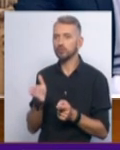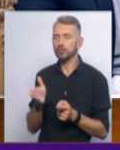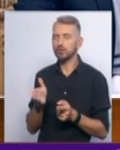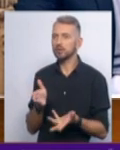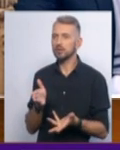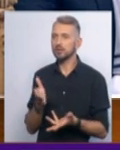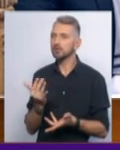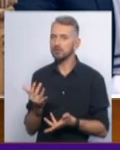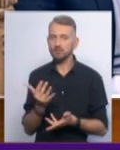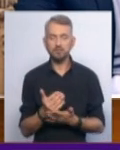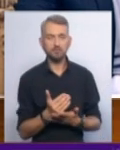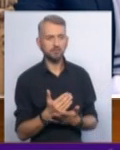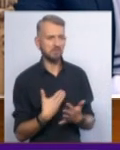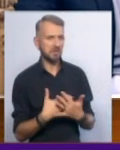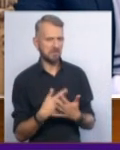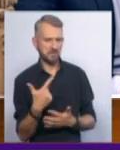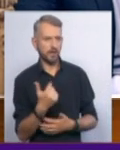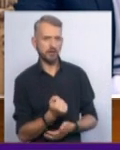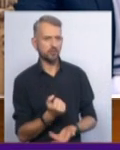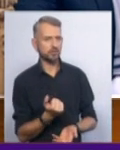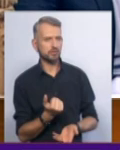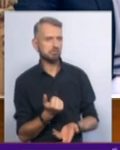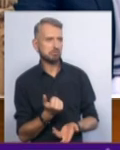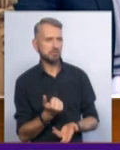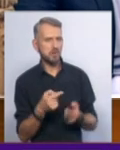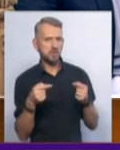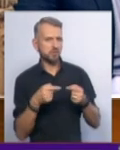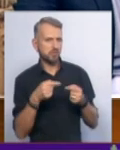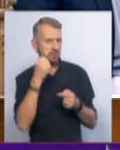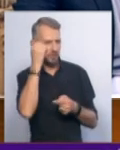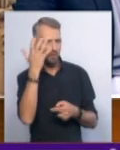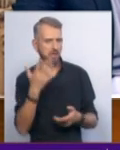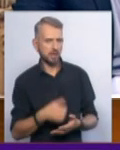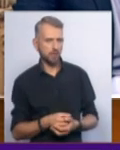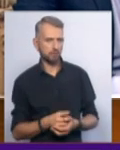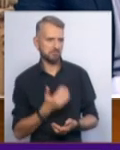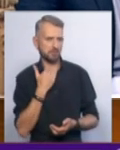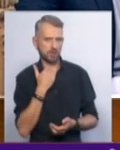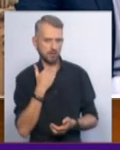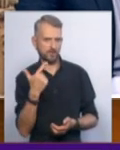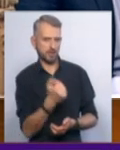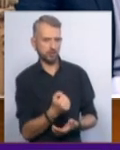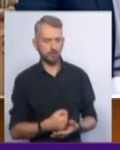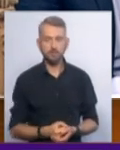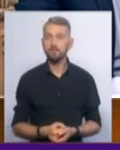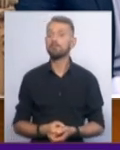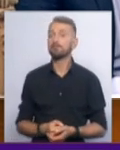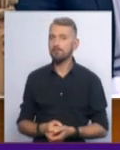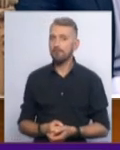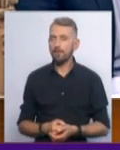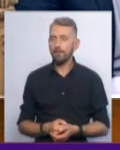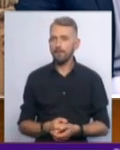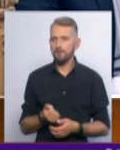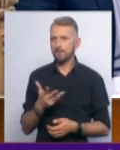подія? Здається, два тижні. Точно, ну, не пам'ятаю. Здається, два тижні. Точно. Ну, тобто,